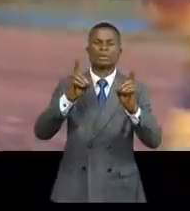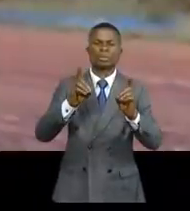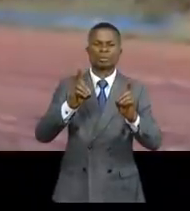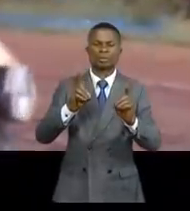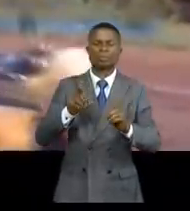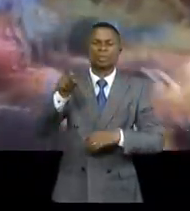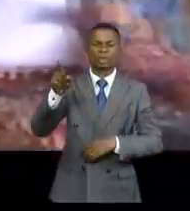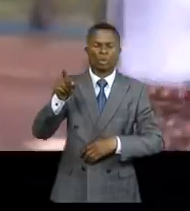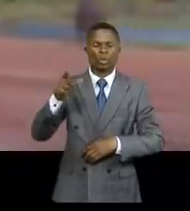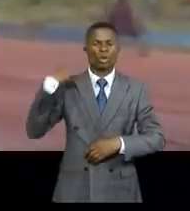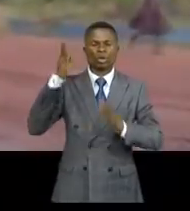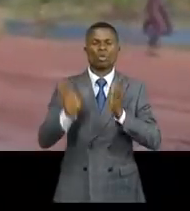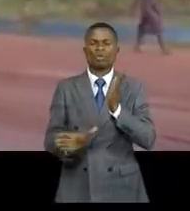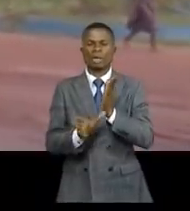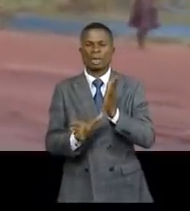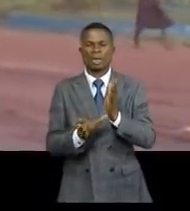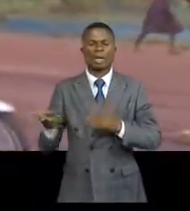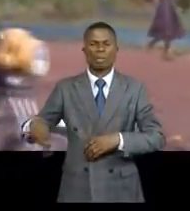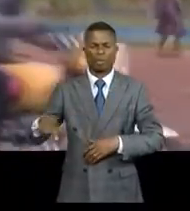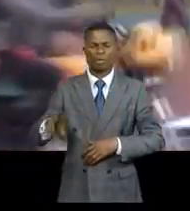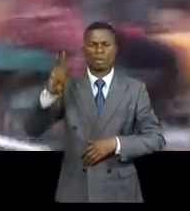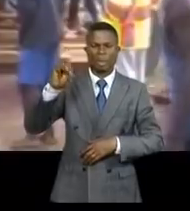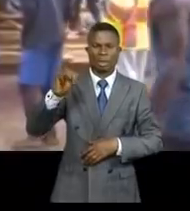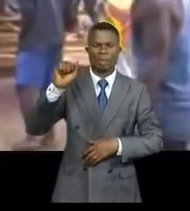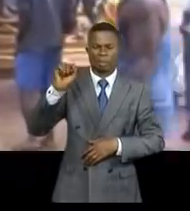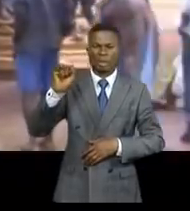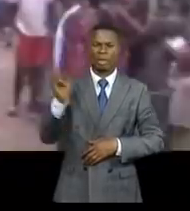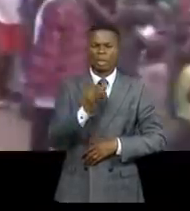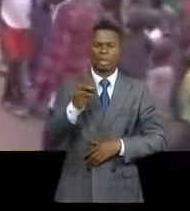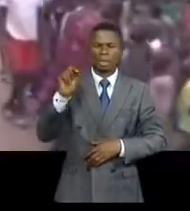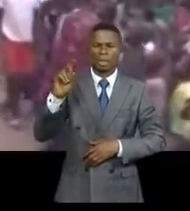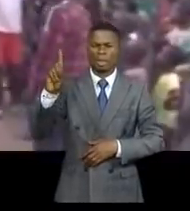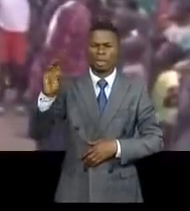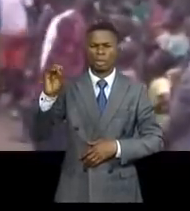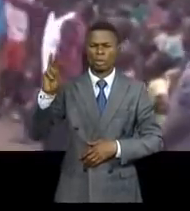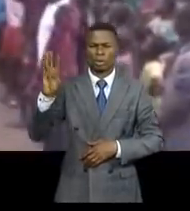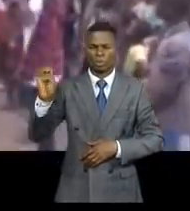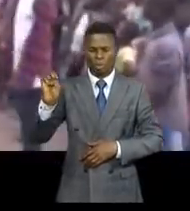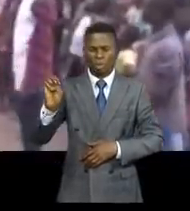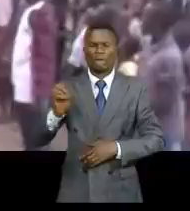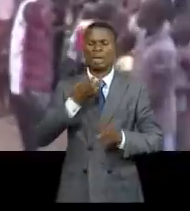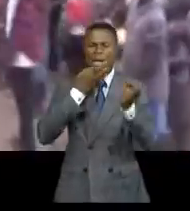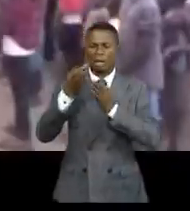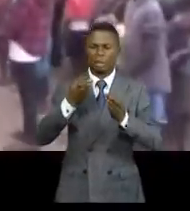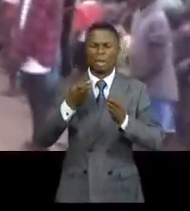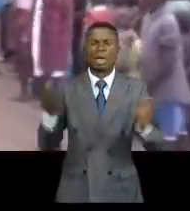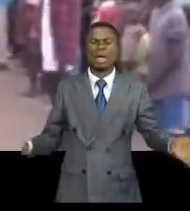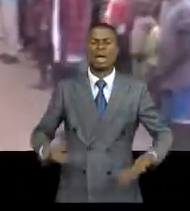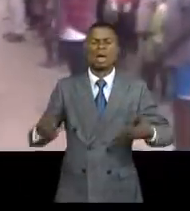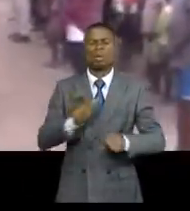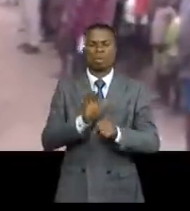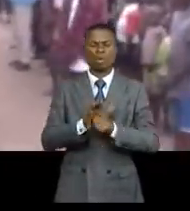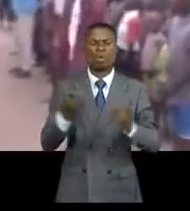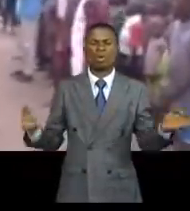Ignace Ngara, gouverneur intérimaire de la province du Maïndoumbé, a indiqué ceci. Dans cette ambiance de fête, la foule